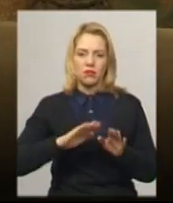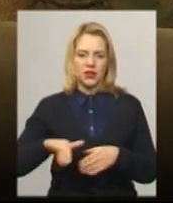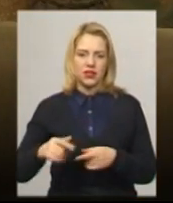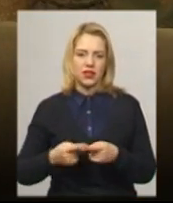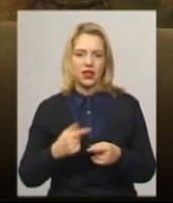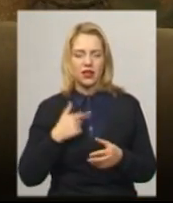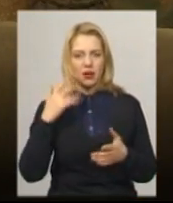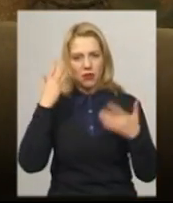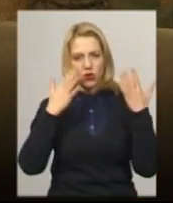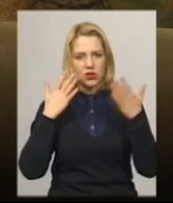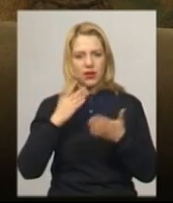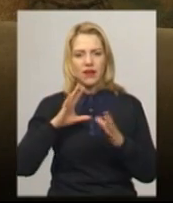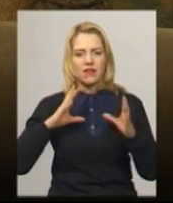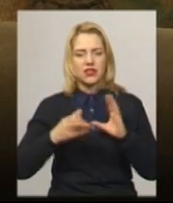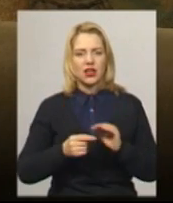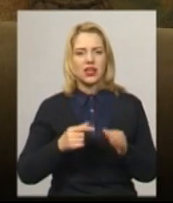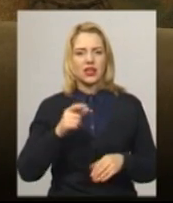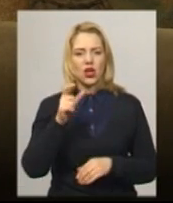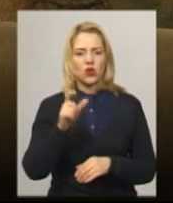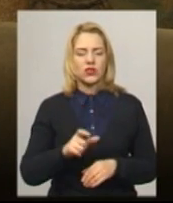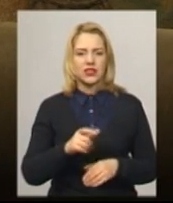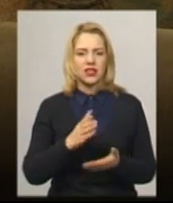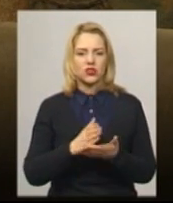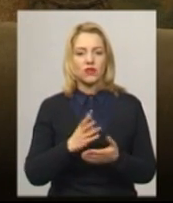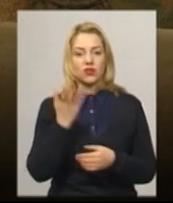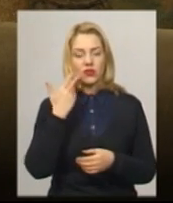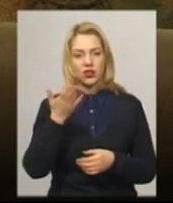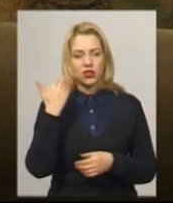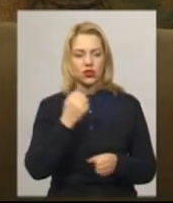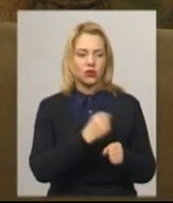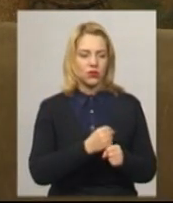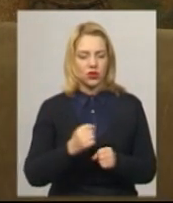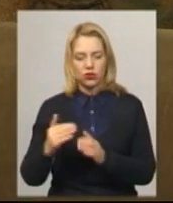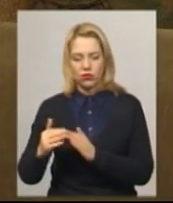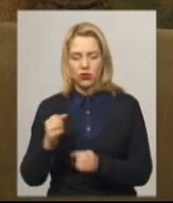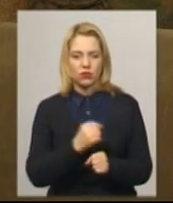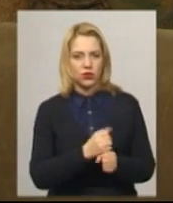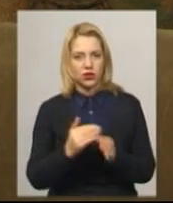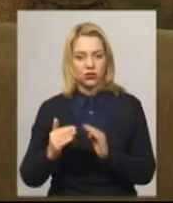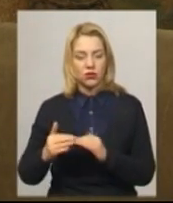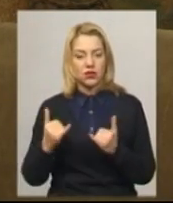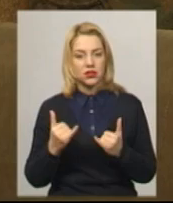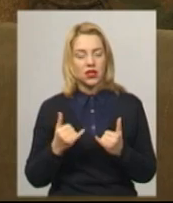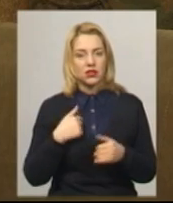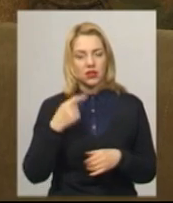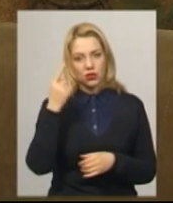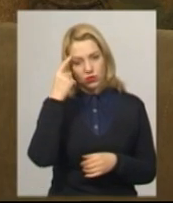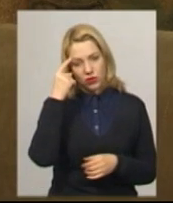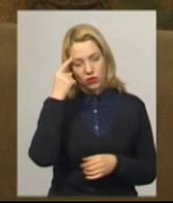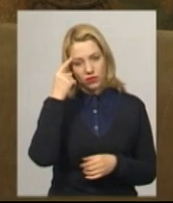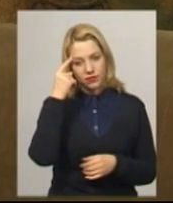взагалі людське існування. Коли раніше робота – дом, робота – дом. То зараз, я думаю,